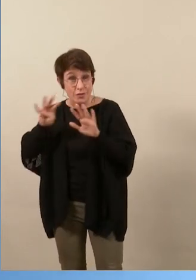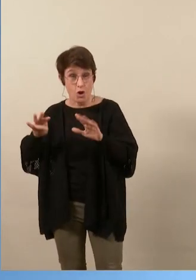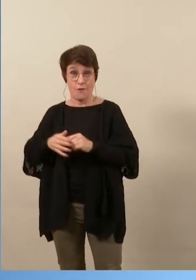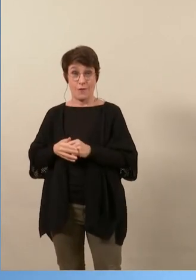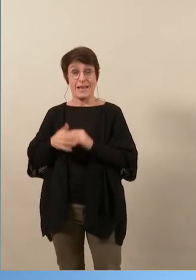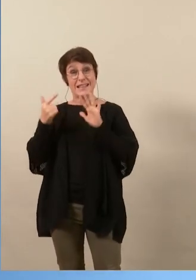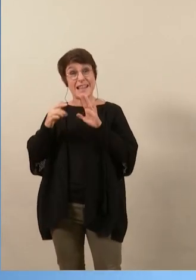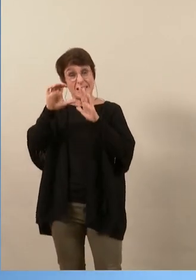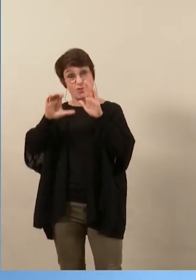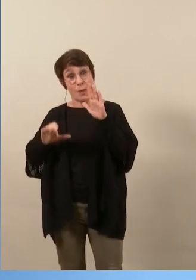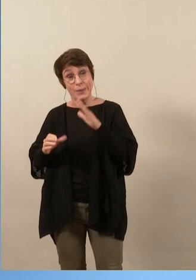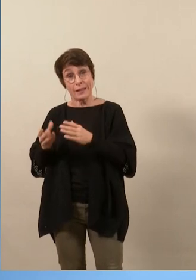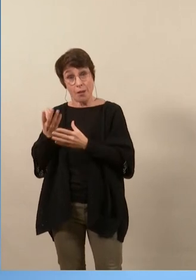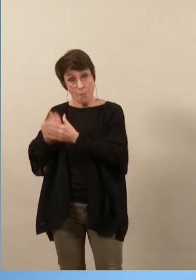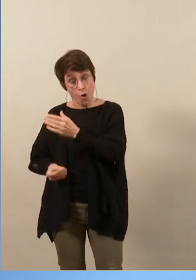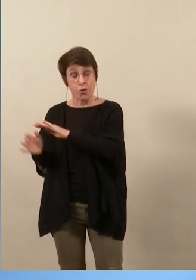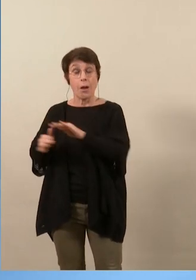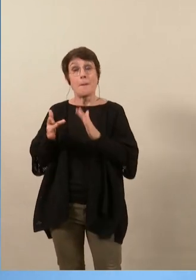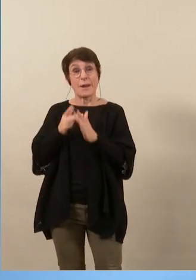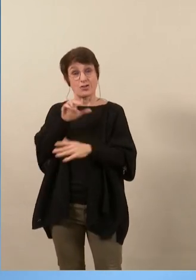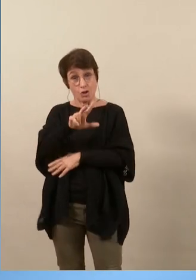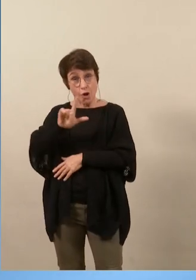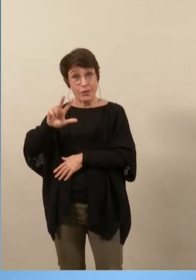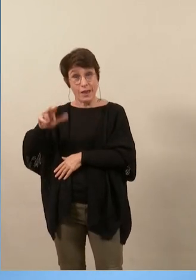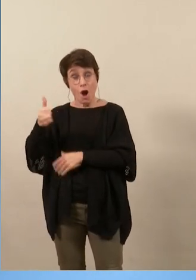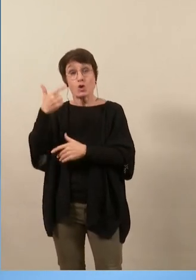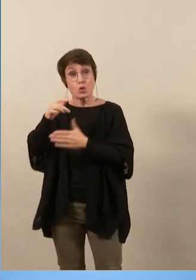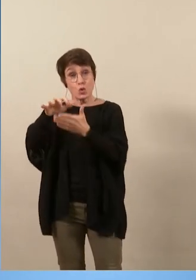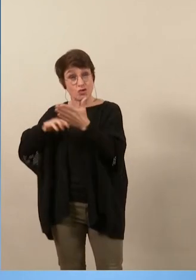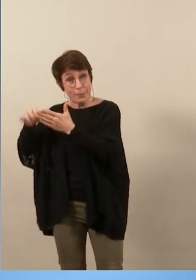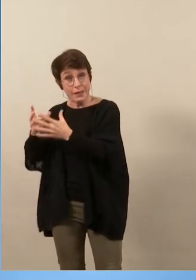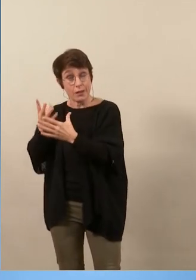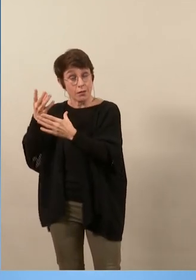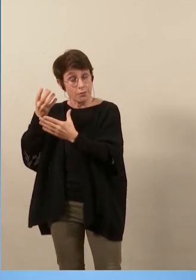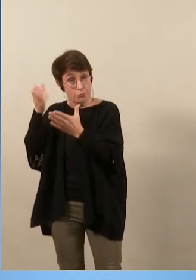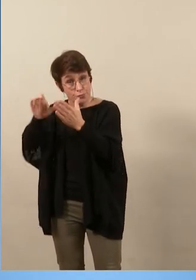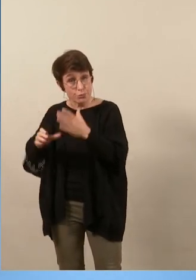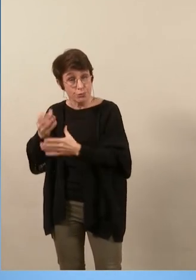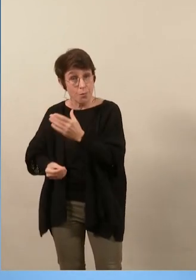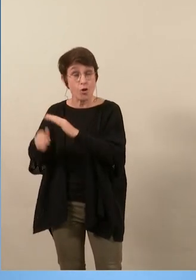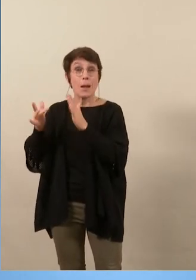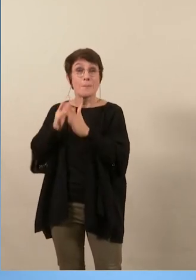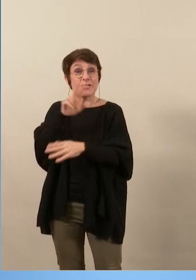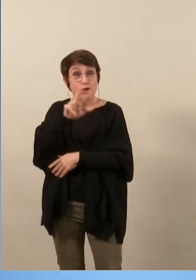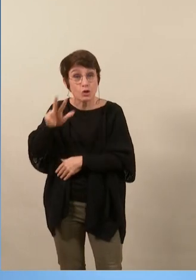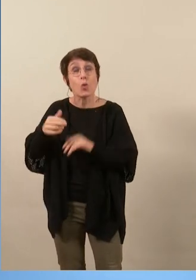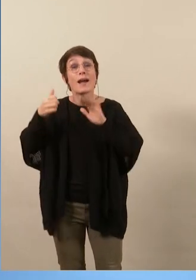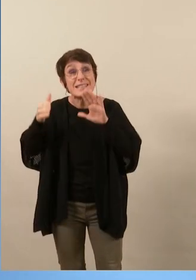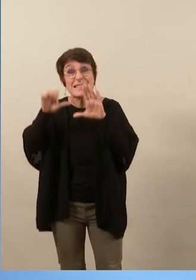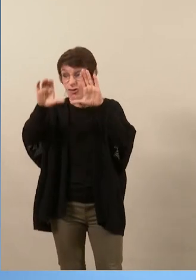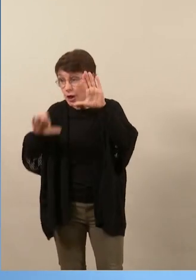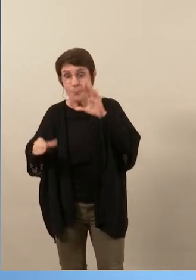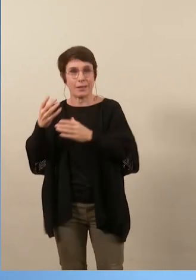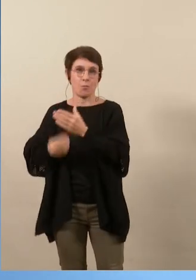7 chapitres inséré page 31 de chapitres insérés page 32 texte inséré page 33 6 chapitres